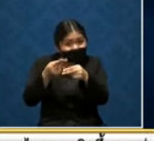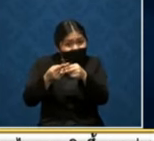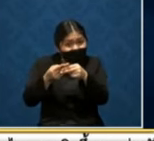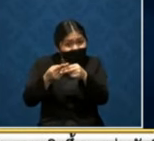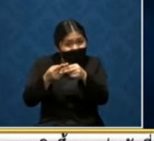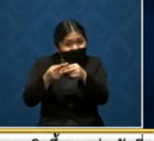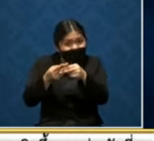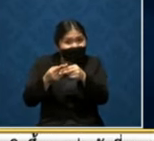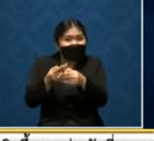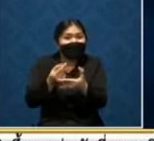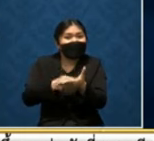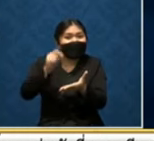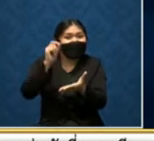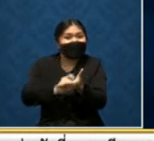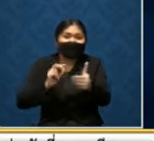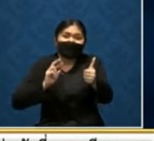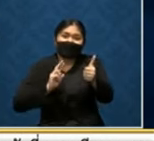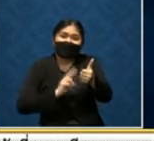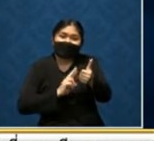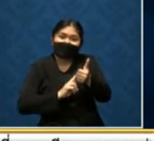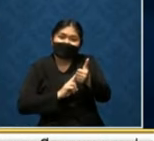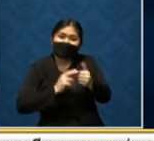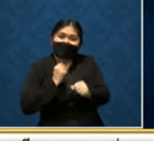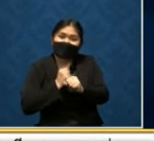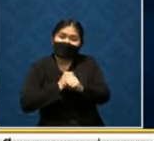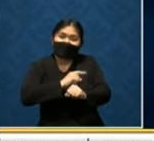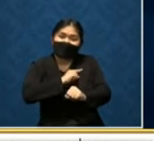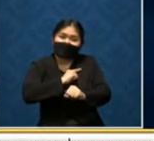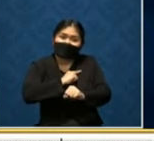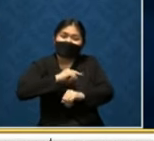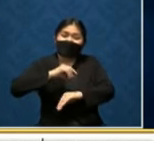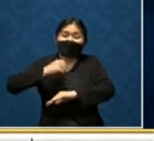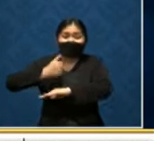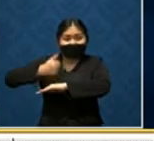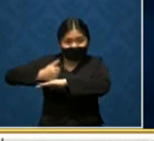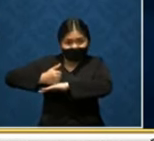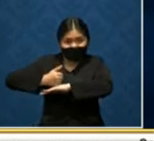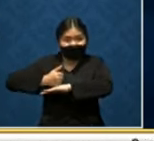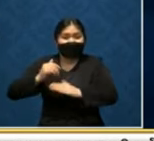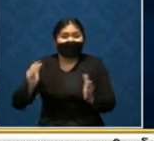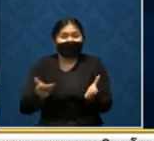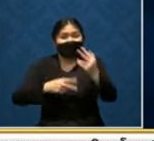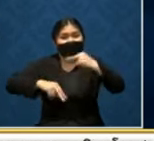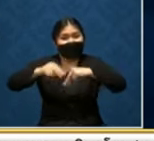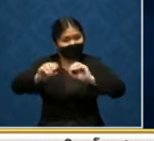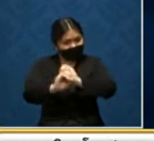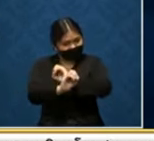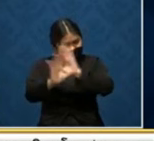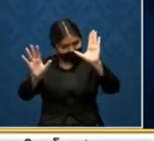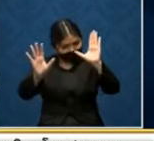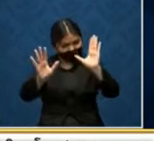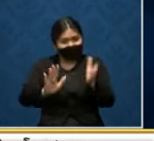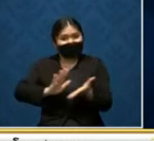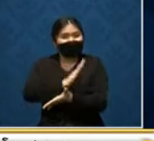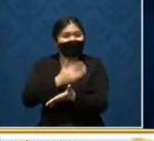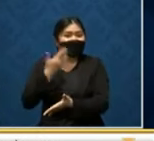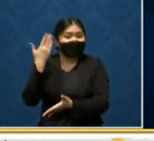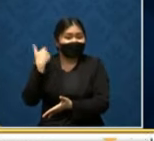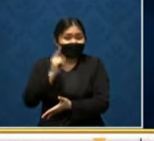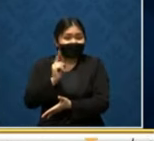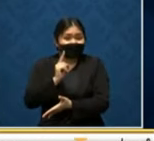รองขจรปฏิบัติหน้าที่แทนอธิบดีส่งเสริมปกครองท้องถิ่นชัดเจนเอกสารตั้งแต่ก่อน